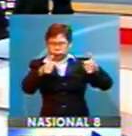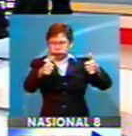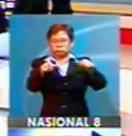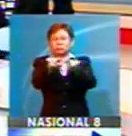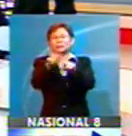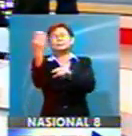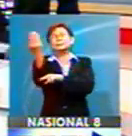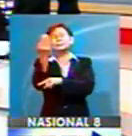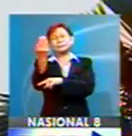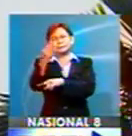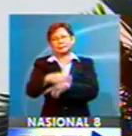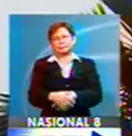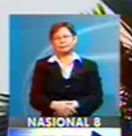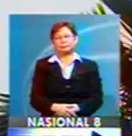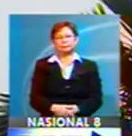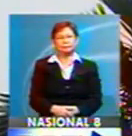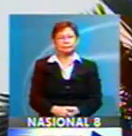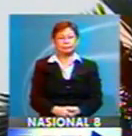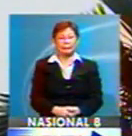biasa.